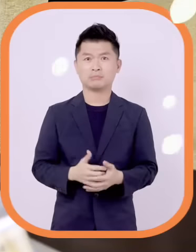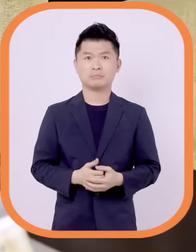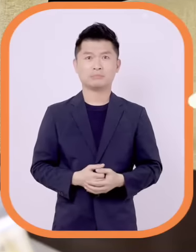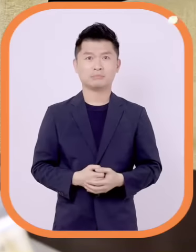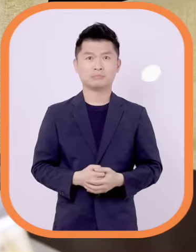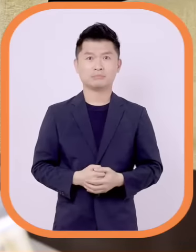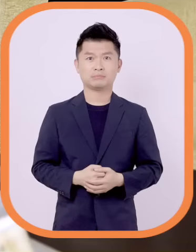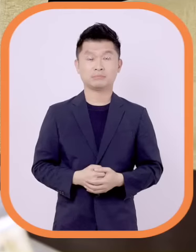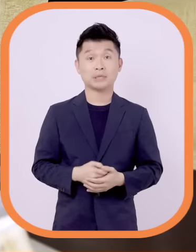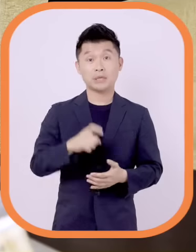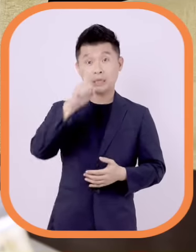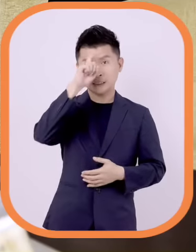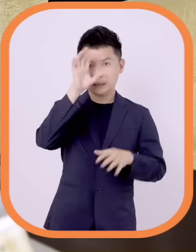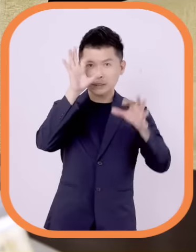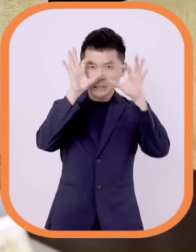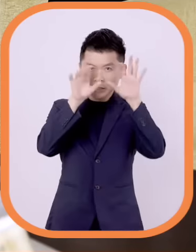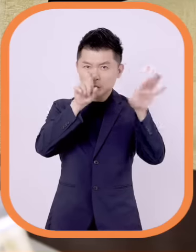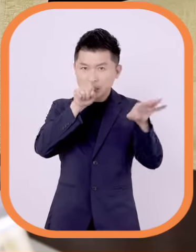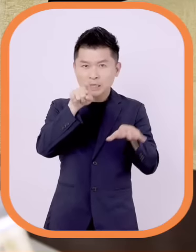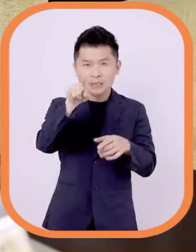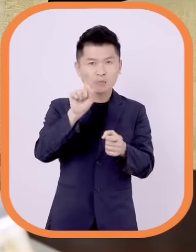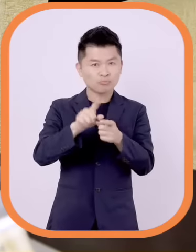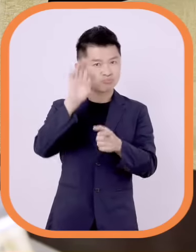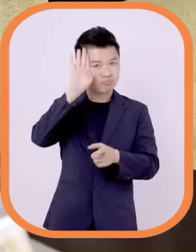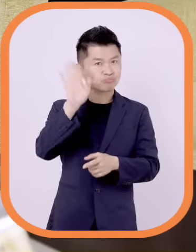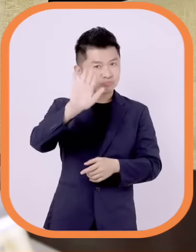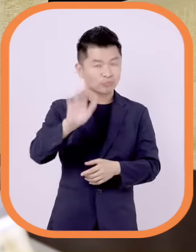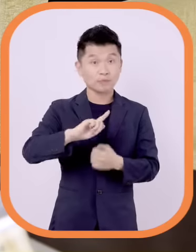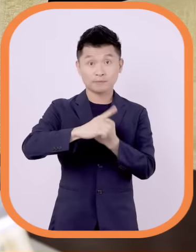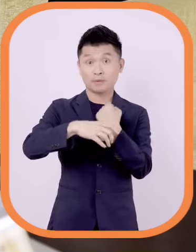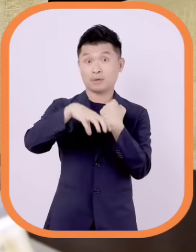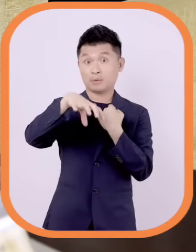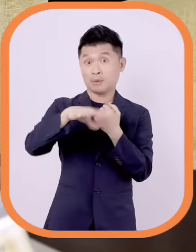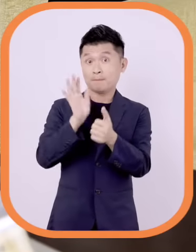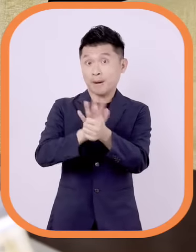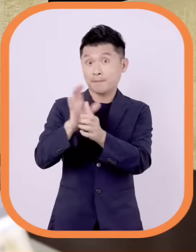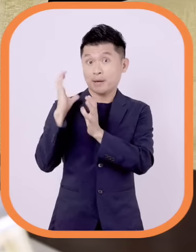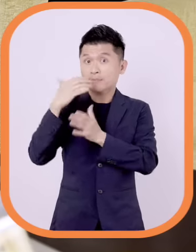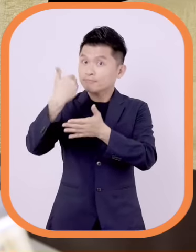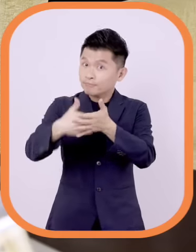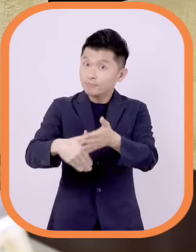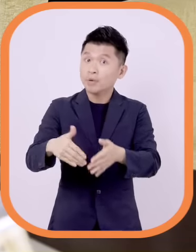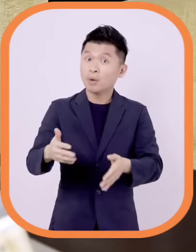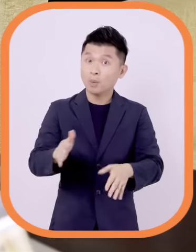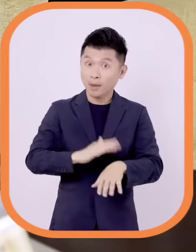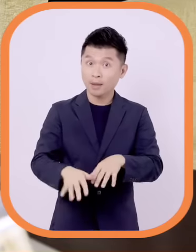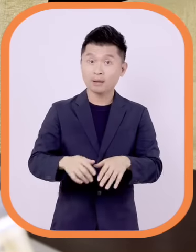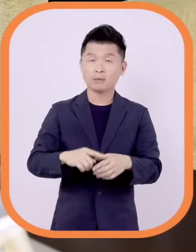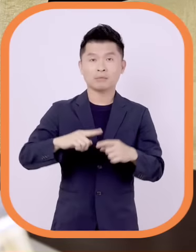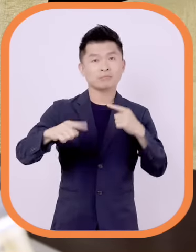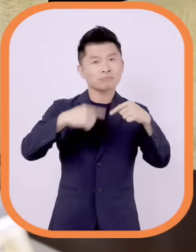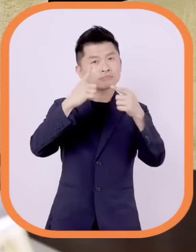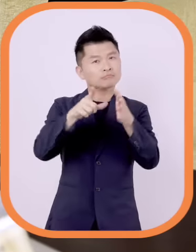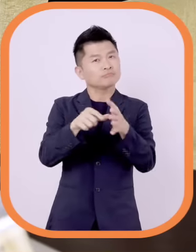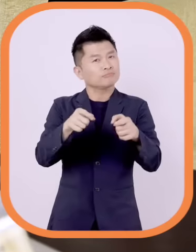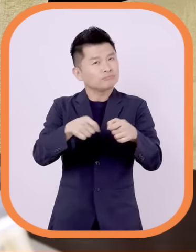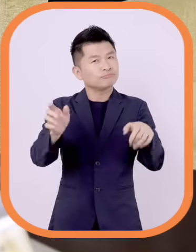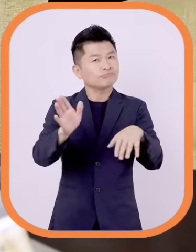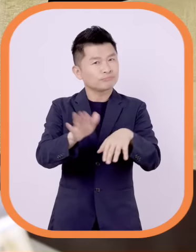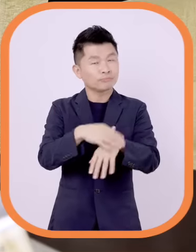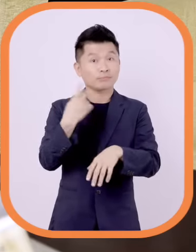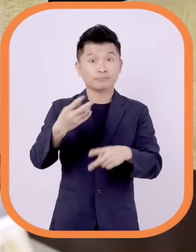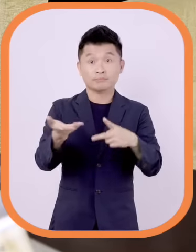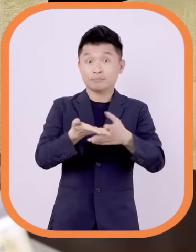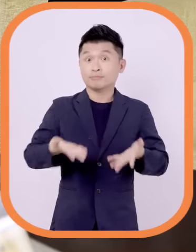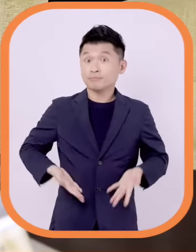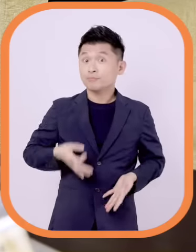大。 西多士不要危言耸听啦，法院会尽量减轻大家的负担，开庭时间不会过长，也